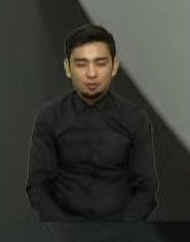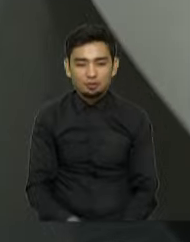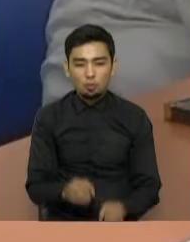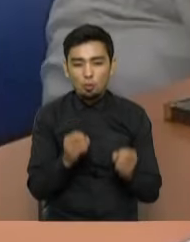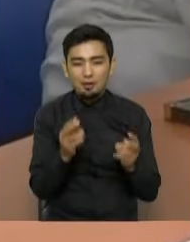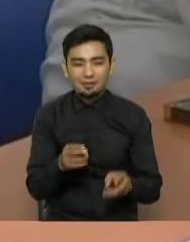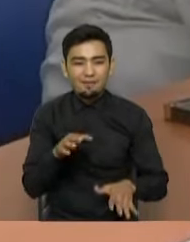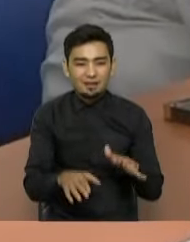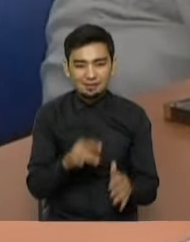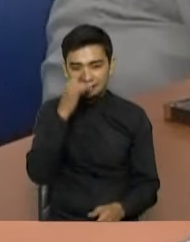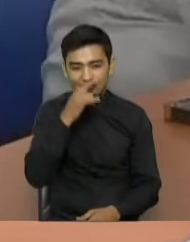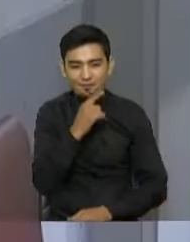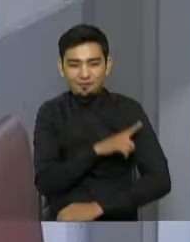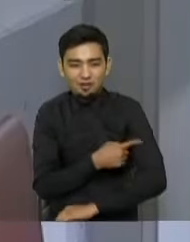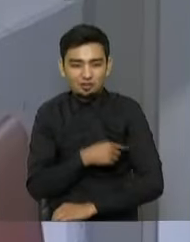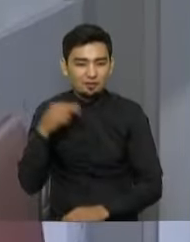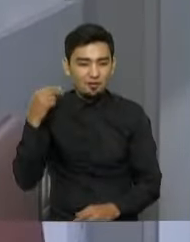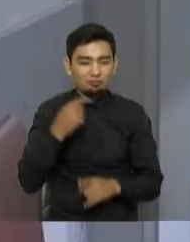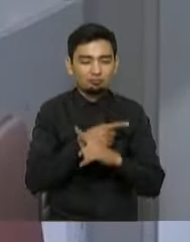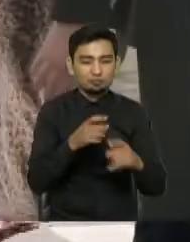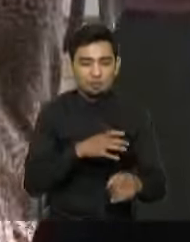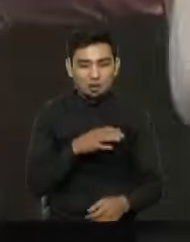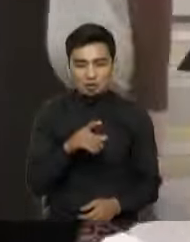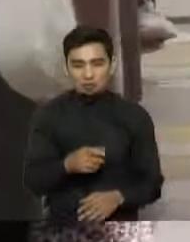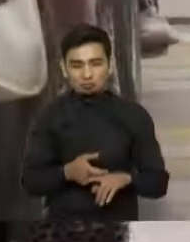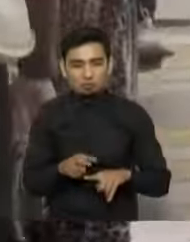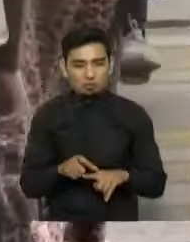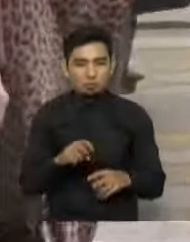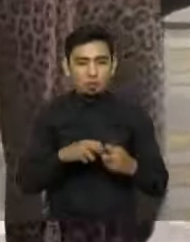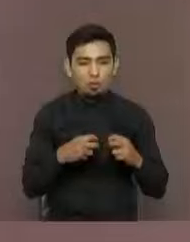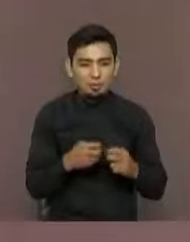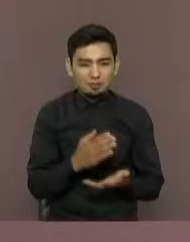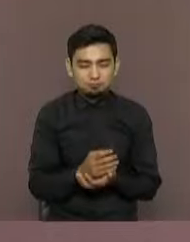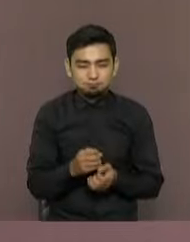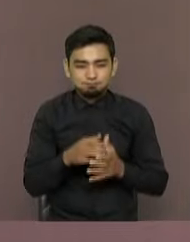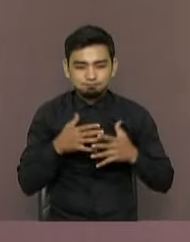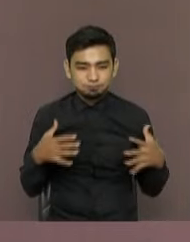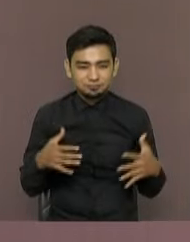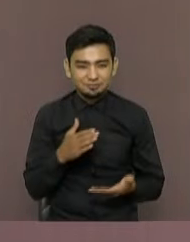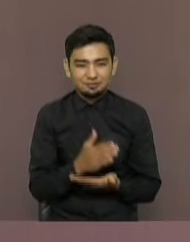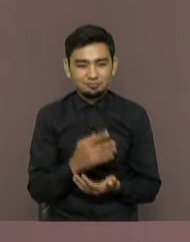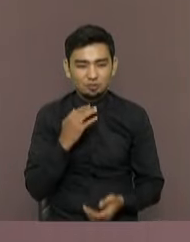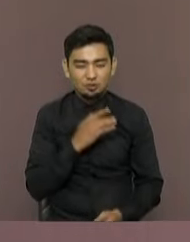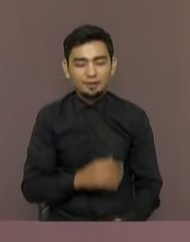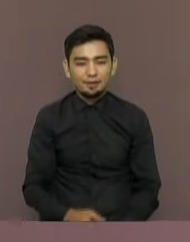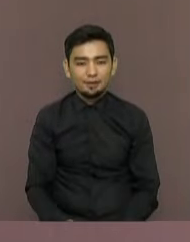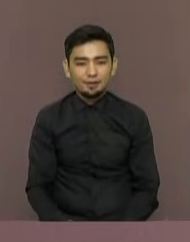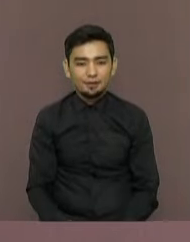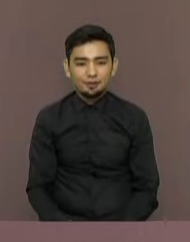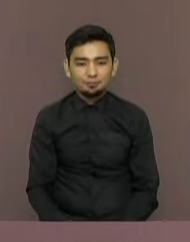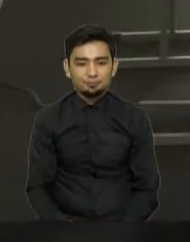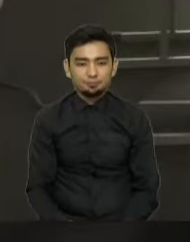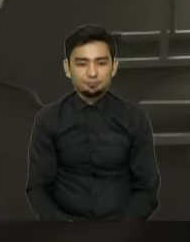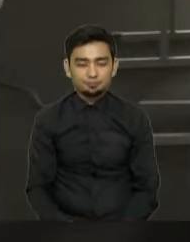Опасный вес. Казахстанские врачи бьют тревогу. Как остро у нас стоит проблема ожирения. 50% взрослого населения с избыточным